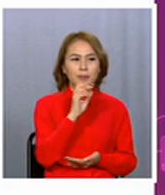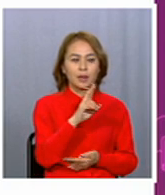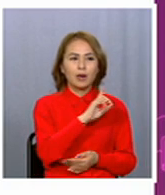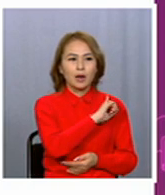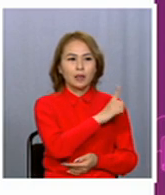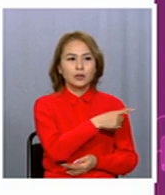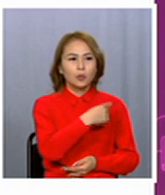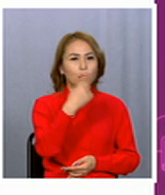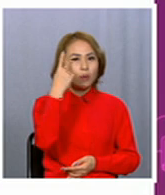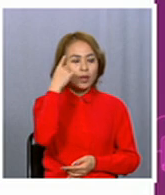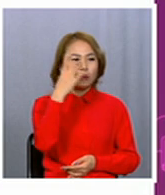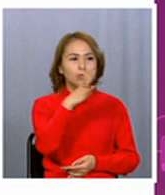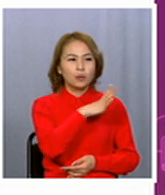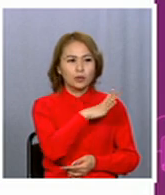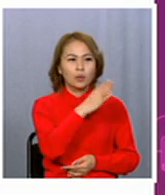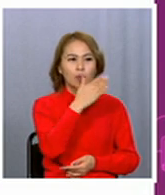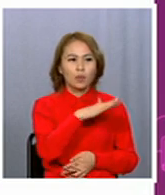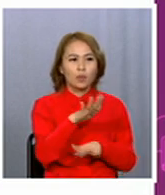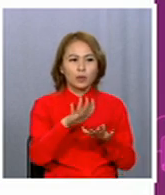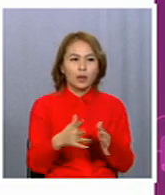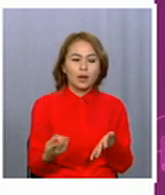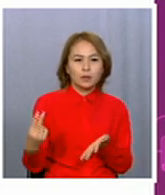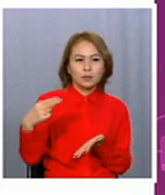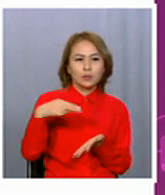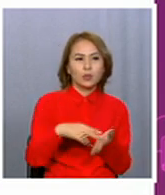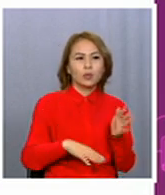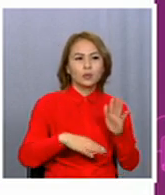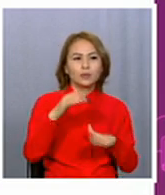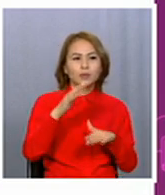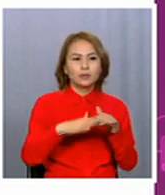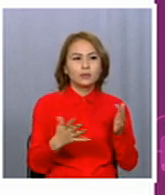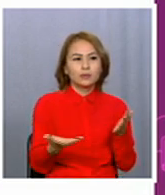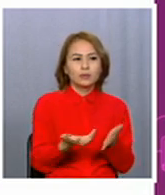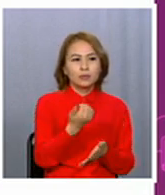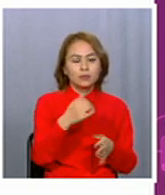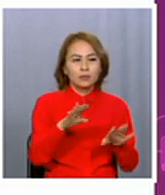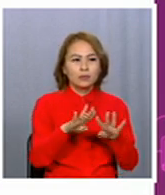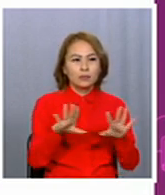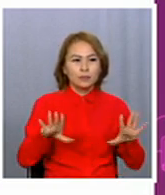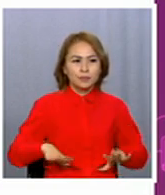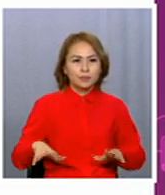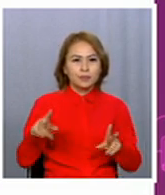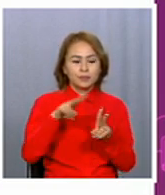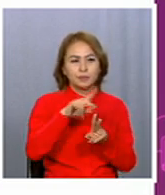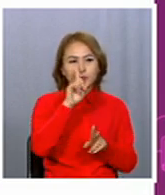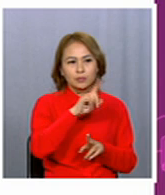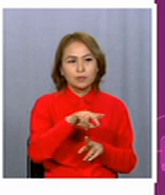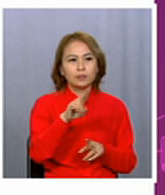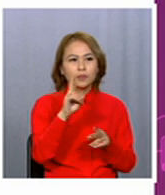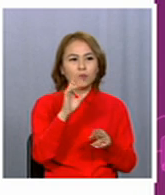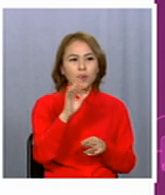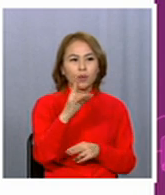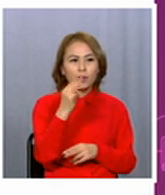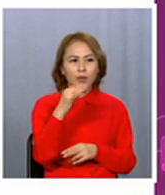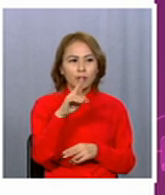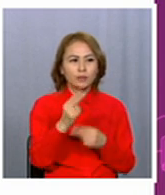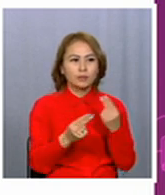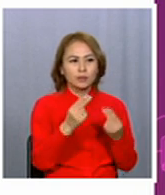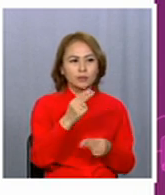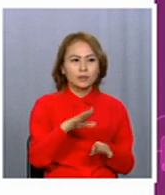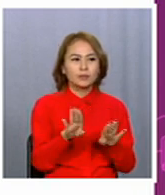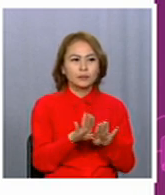ойланып отырды да, орнынан атып тұрды. Қолына сүңгі алып, атқа да мінбей, көп ойнақты жаяу жетектеп жүріп